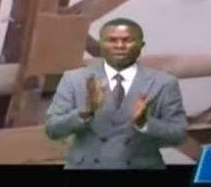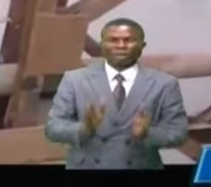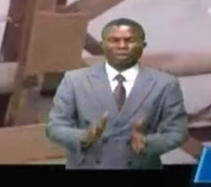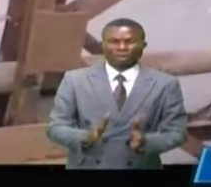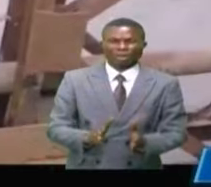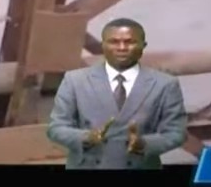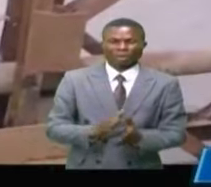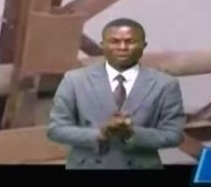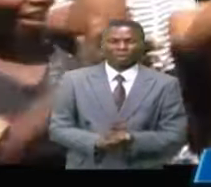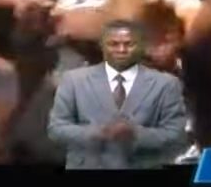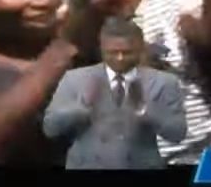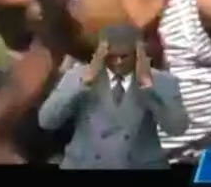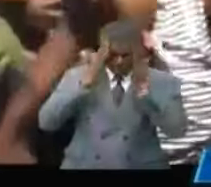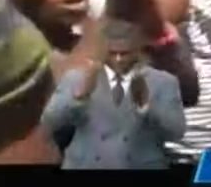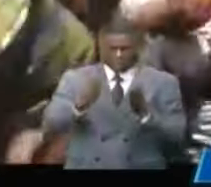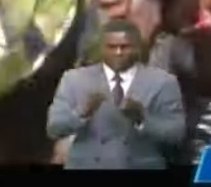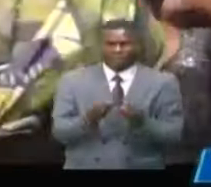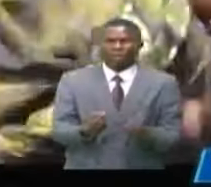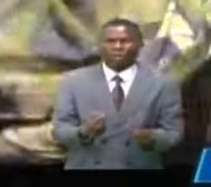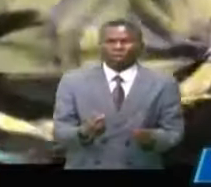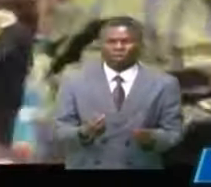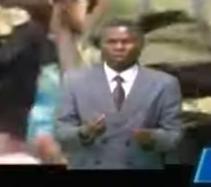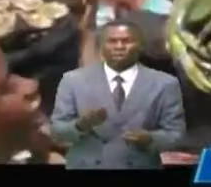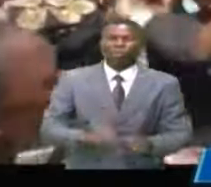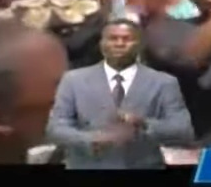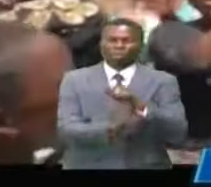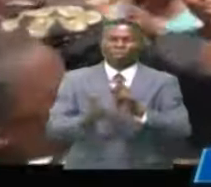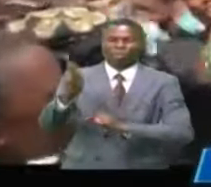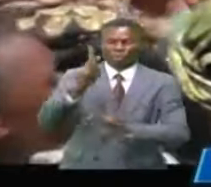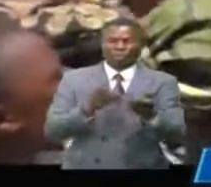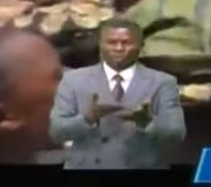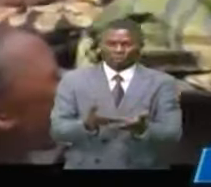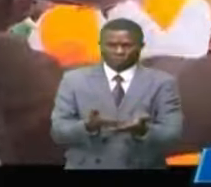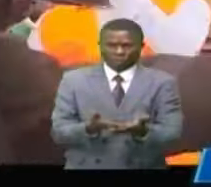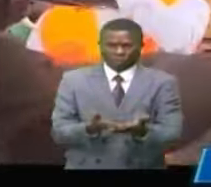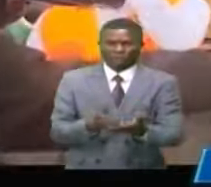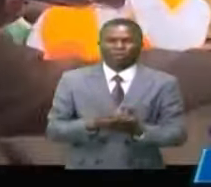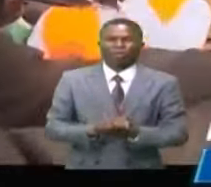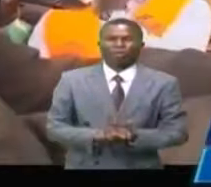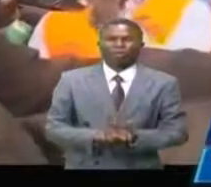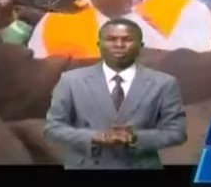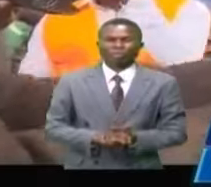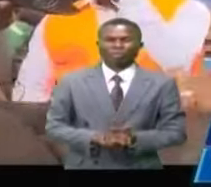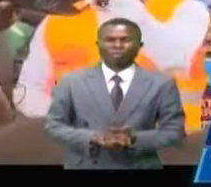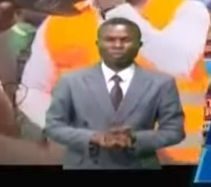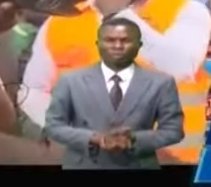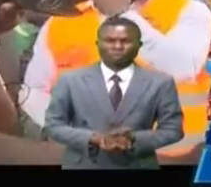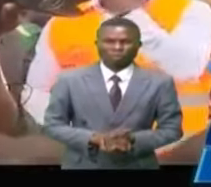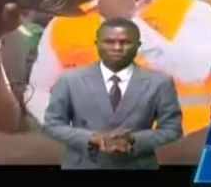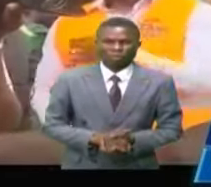ne lésine sur le moyen pour venir en aide à ses semblables.